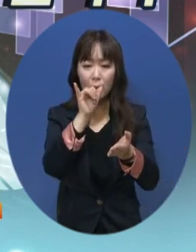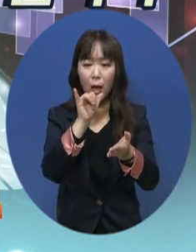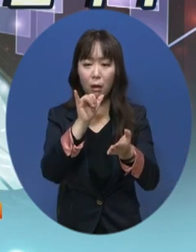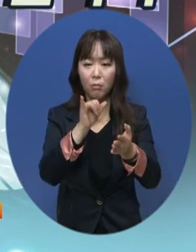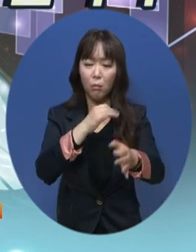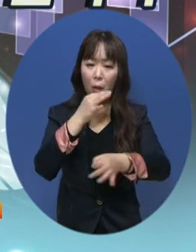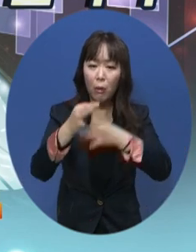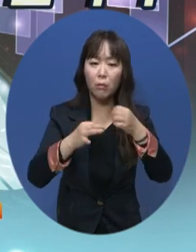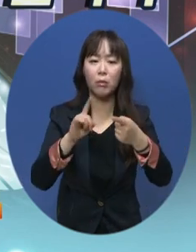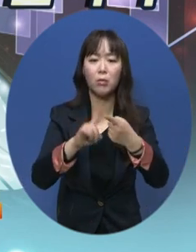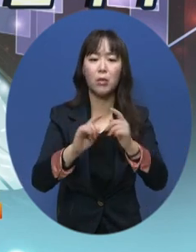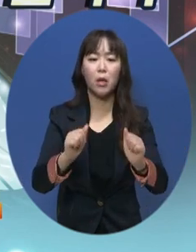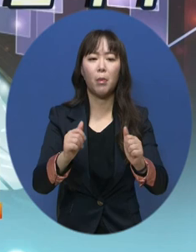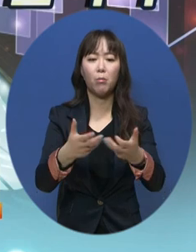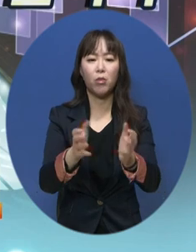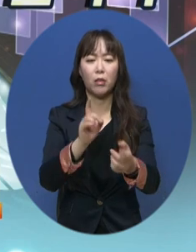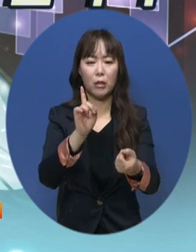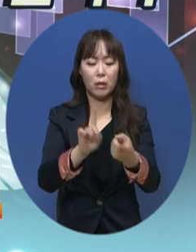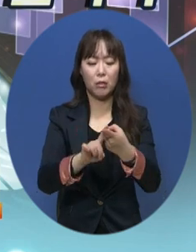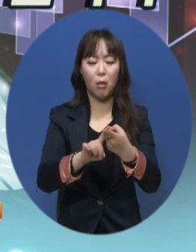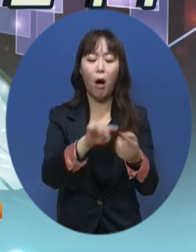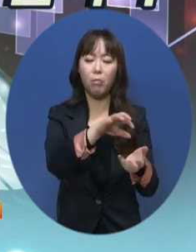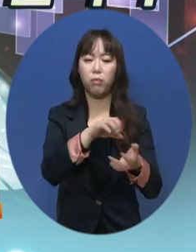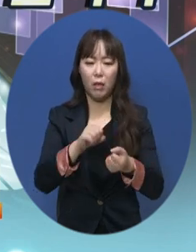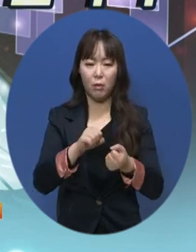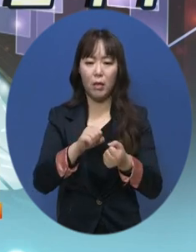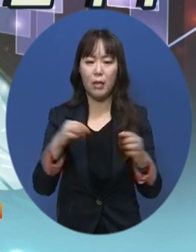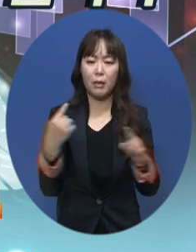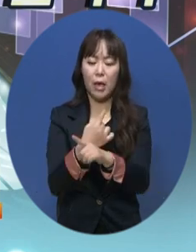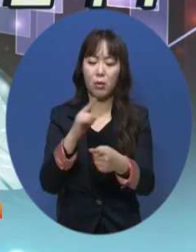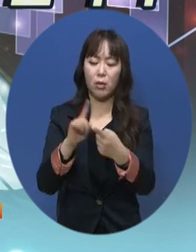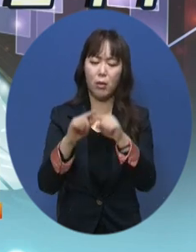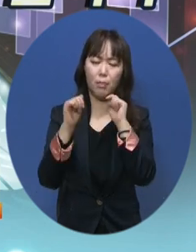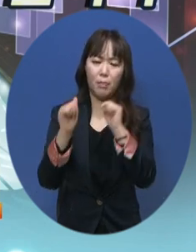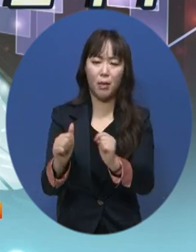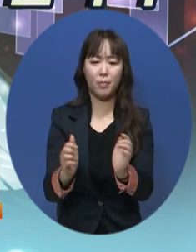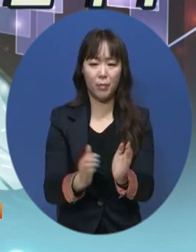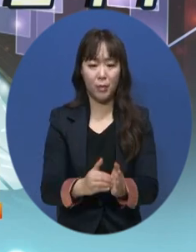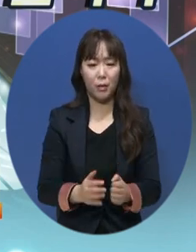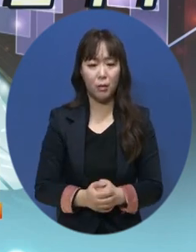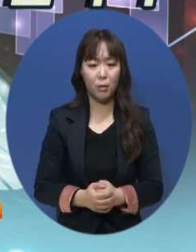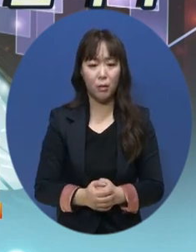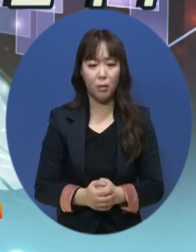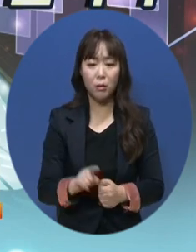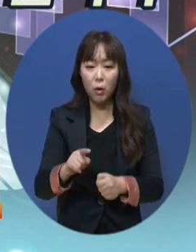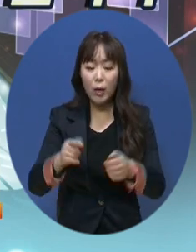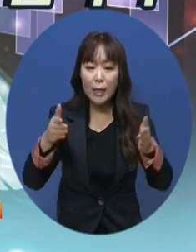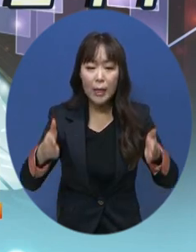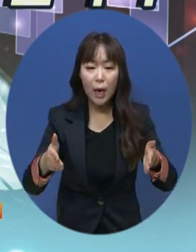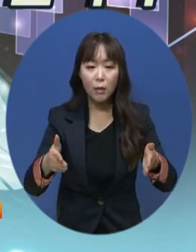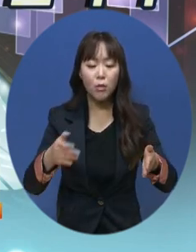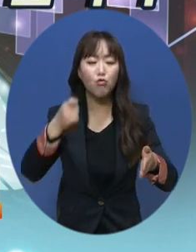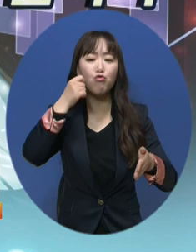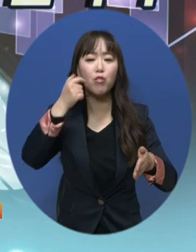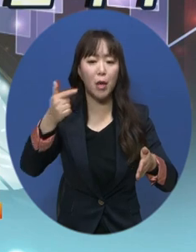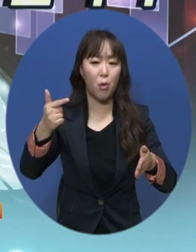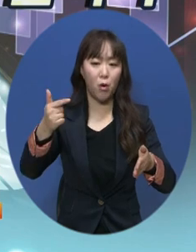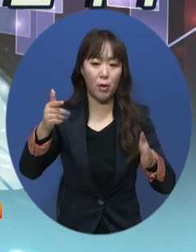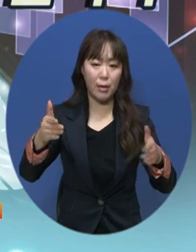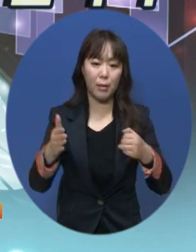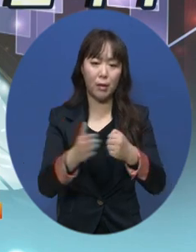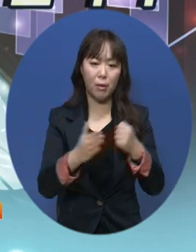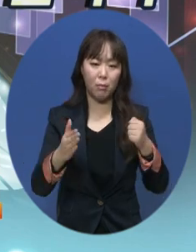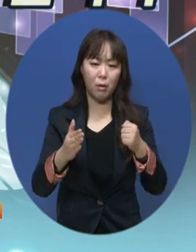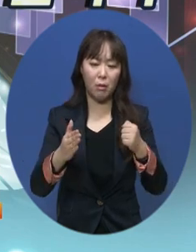호소를 재판부가 받아들여 개선을 명령했습니다. 그 기한도 6개월로 정해